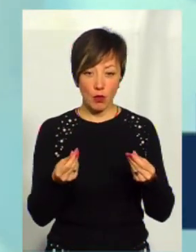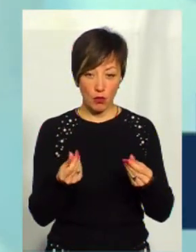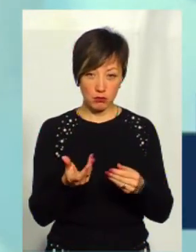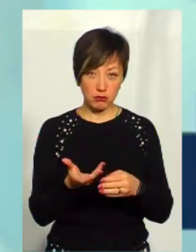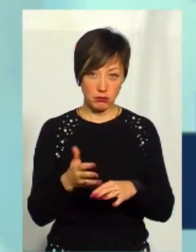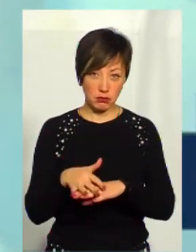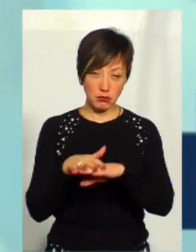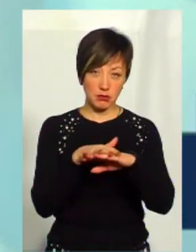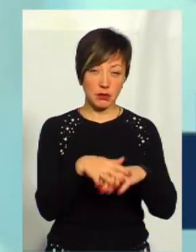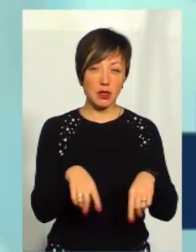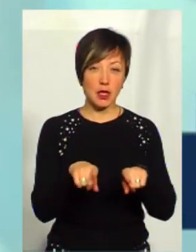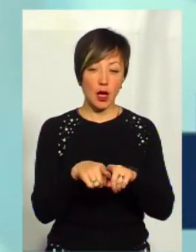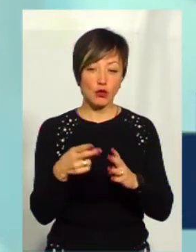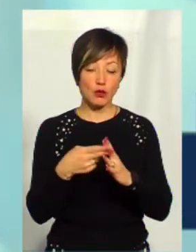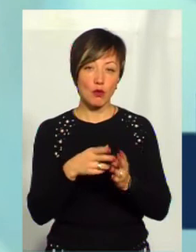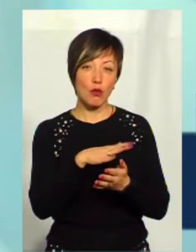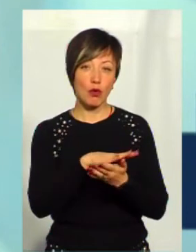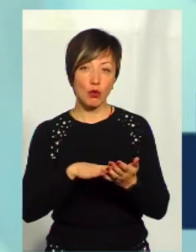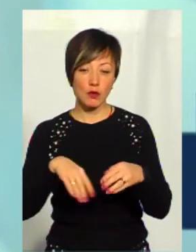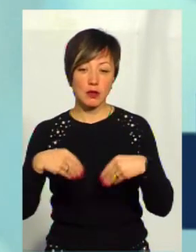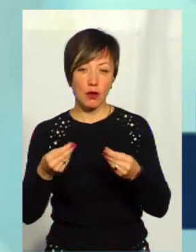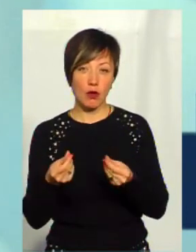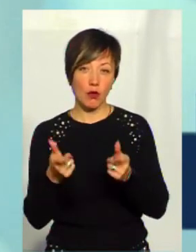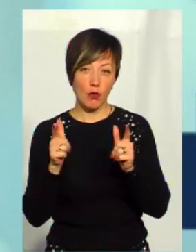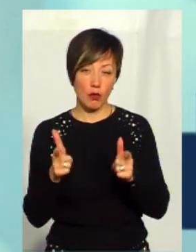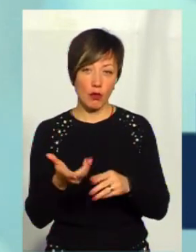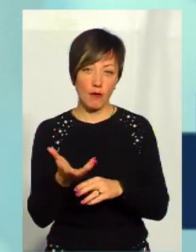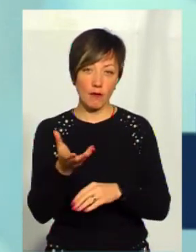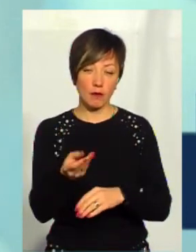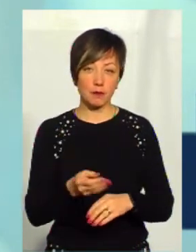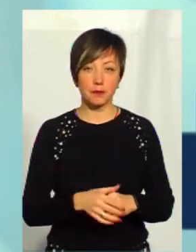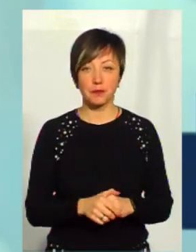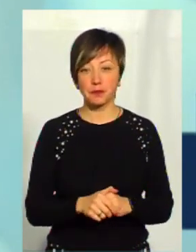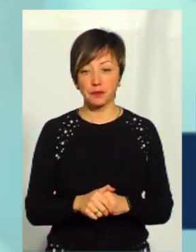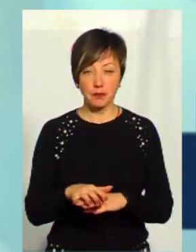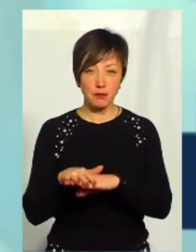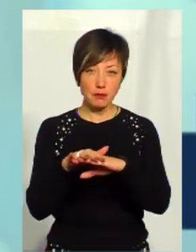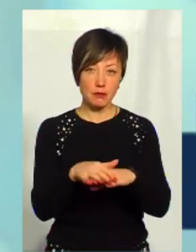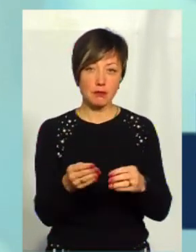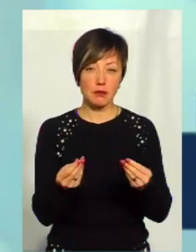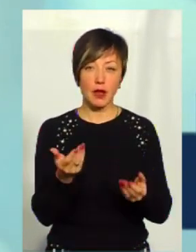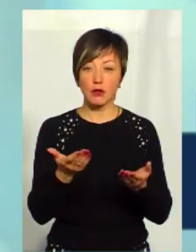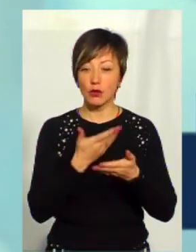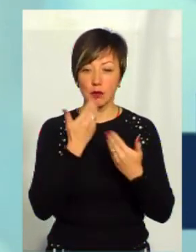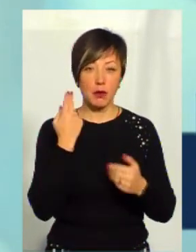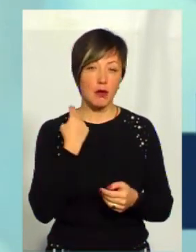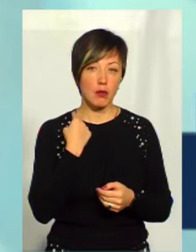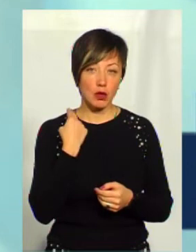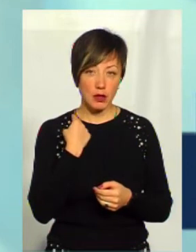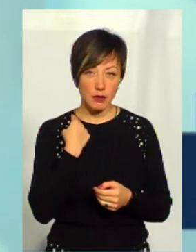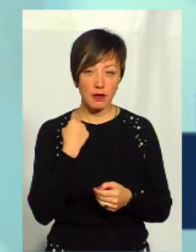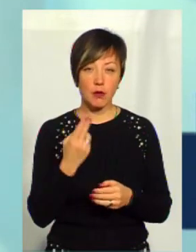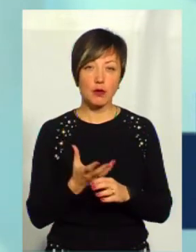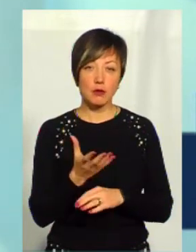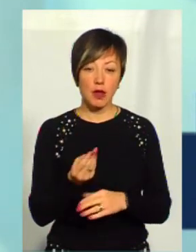формі, така субсидія продовжує їм надаватися і саме в готівковій формі. Тому у разі, да, звичайно, якщо нема боргів